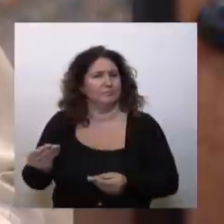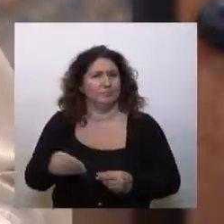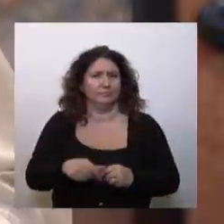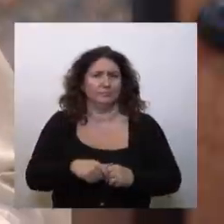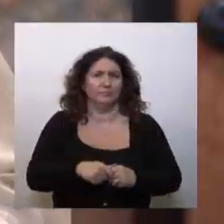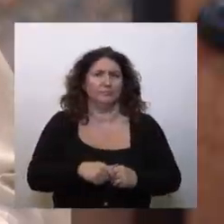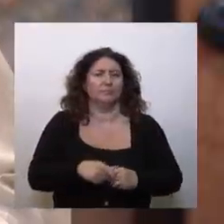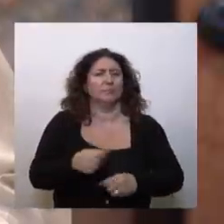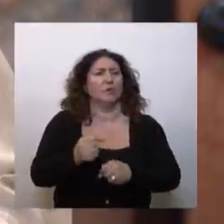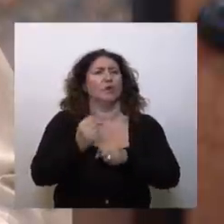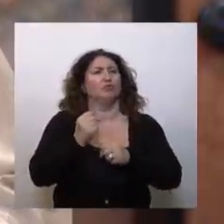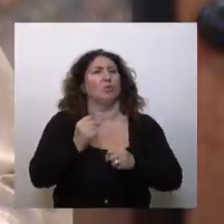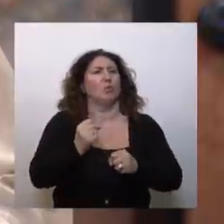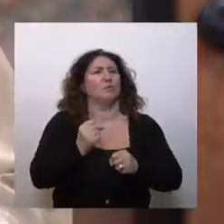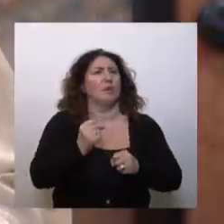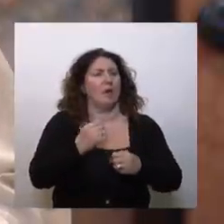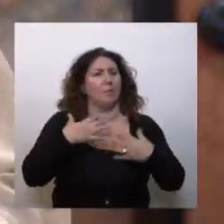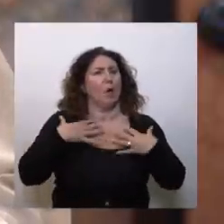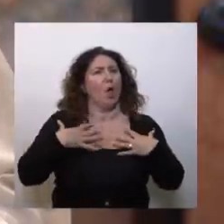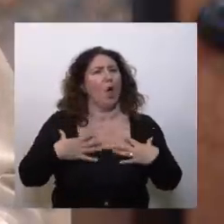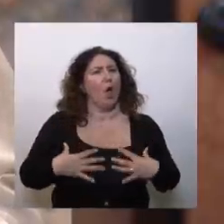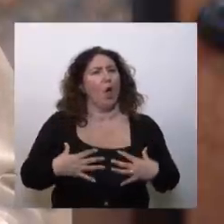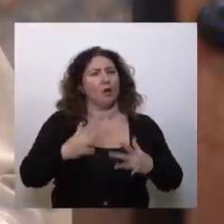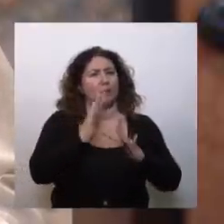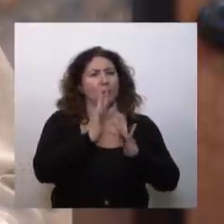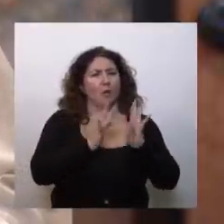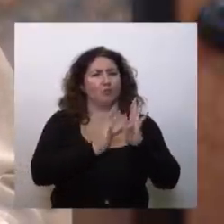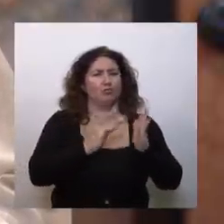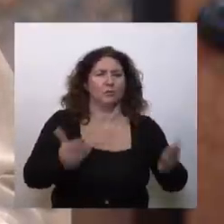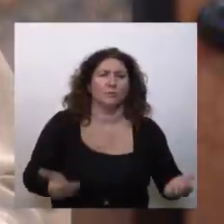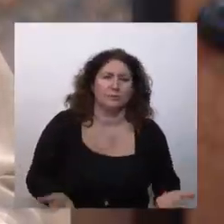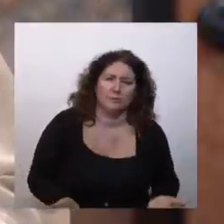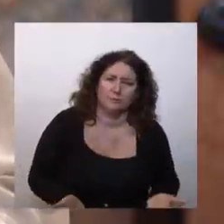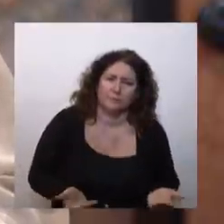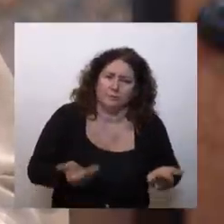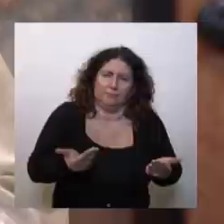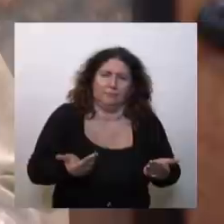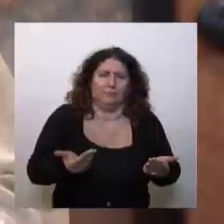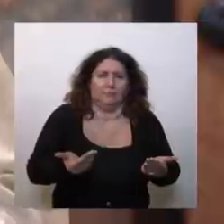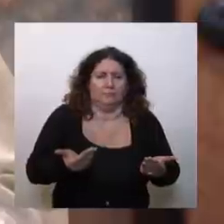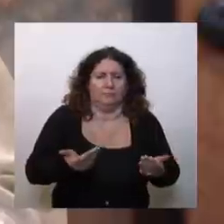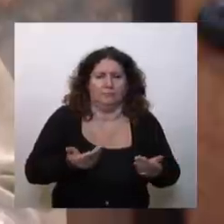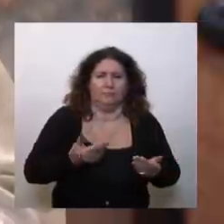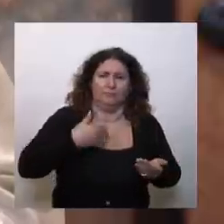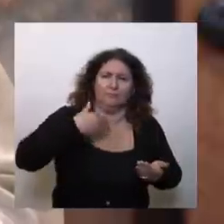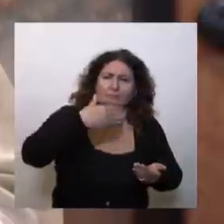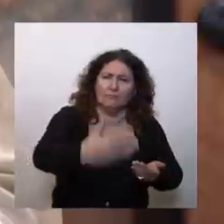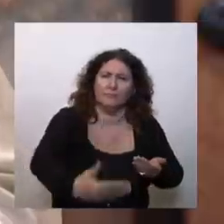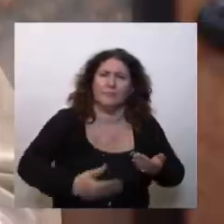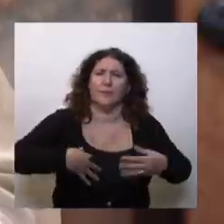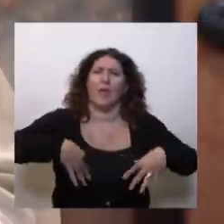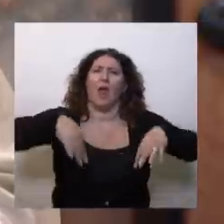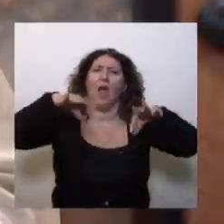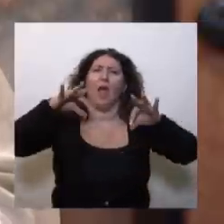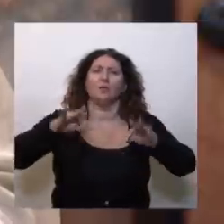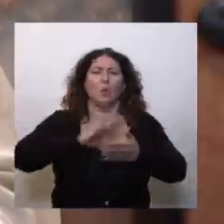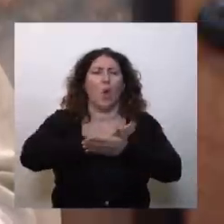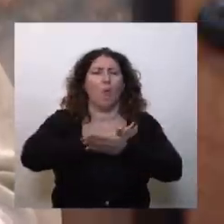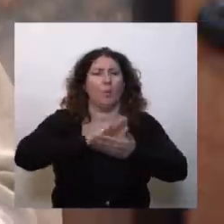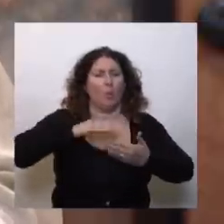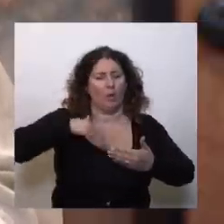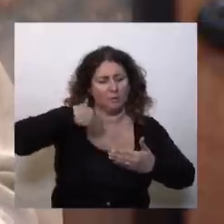Giuseppe prese il corpo, lo avvolse in un lenzuolo